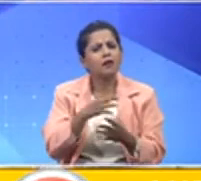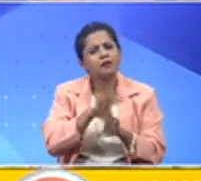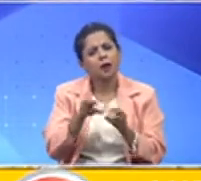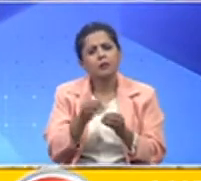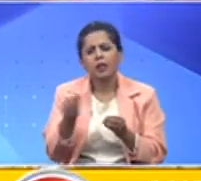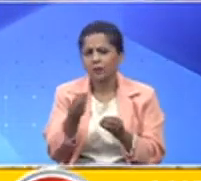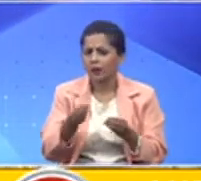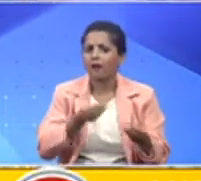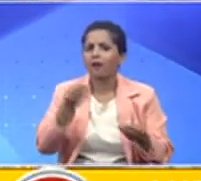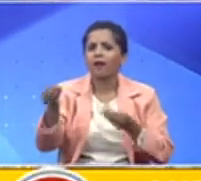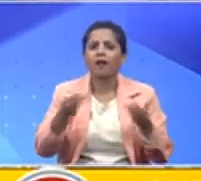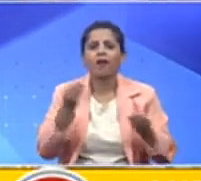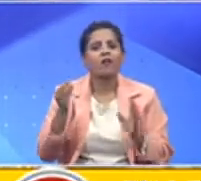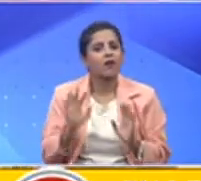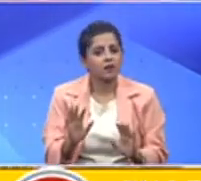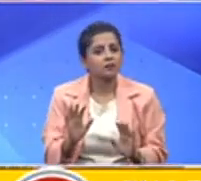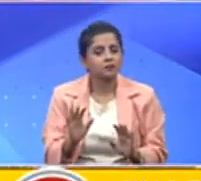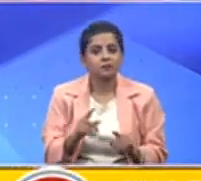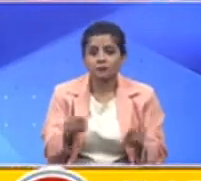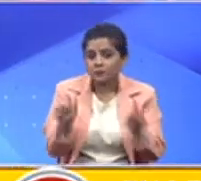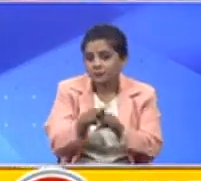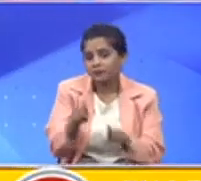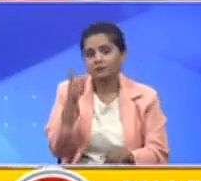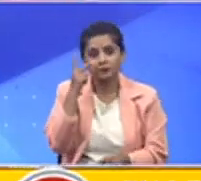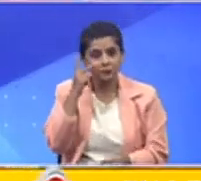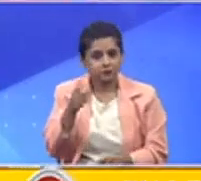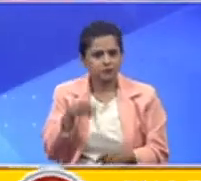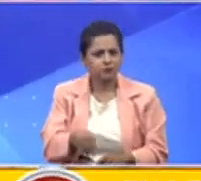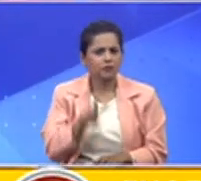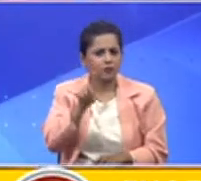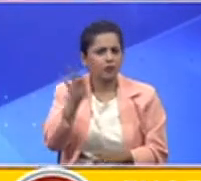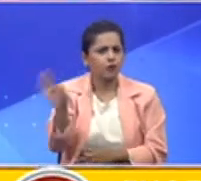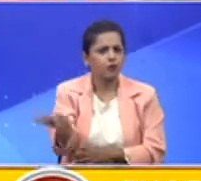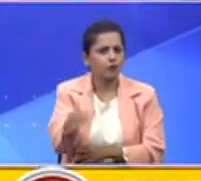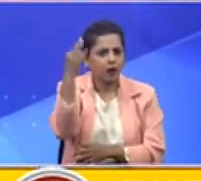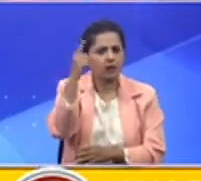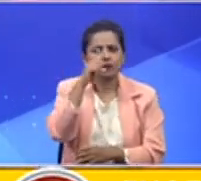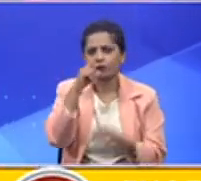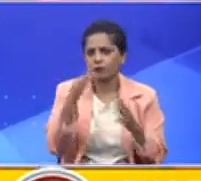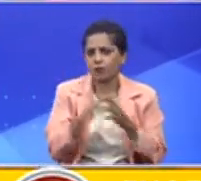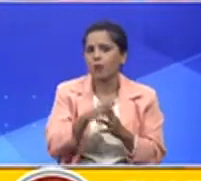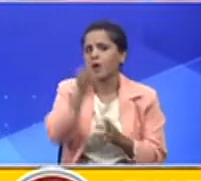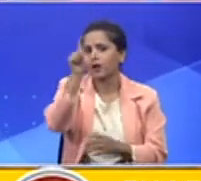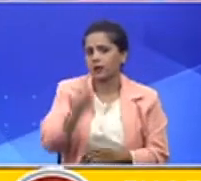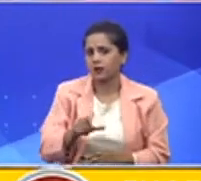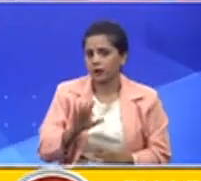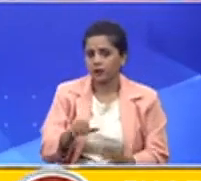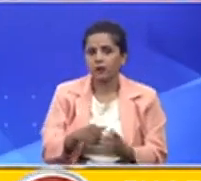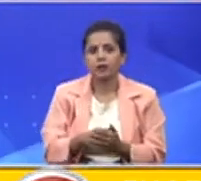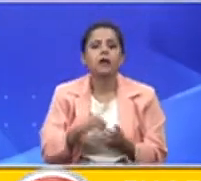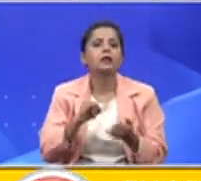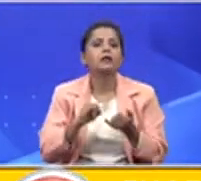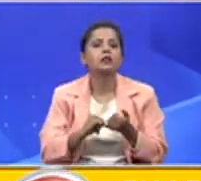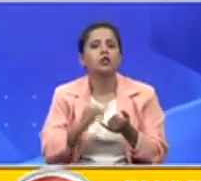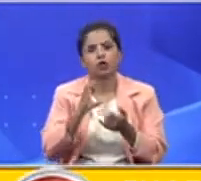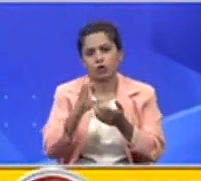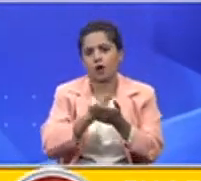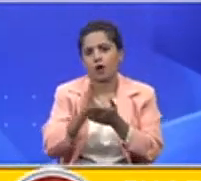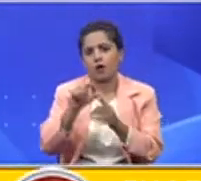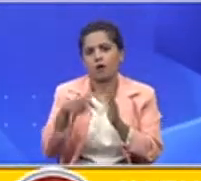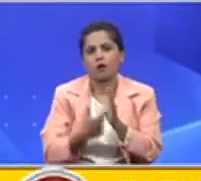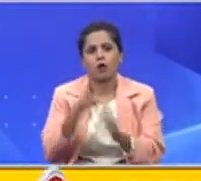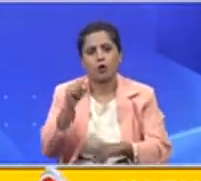देता है ऐसे ही एक फ्रेंच मुल्क की महिला है सारलोट शोपा